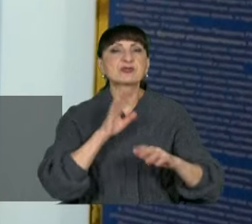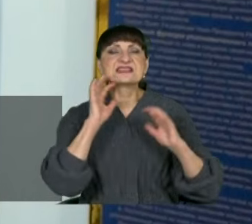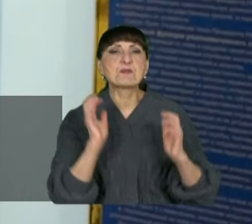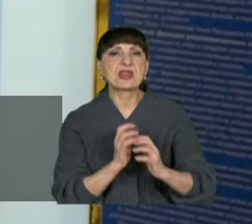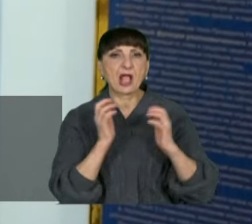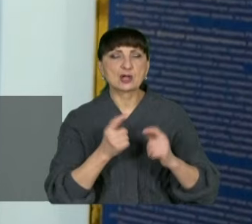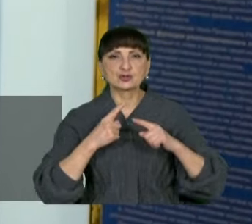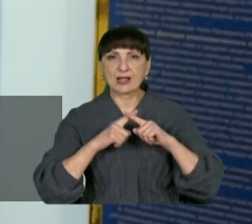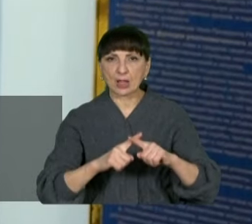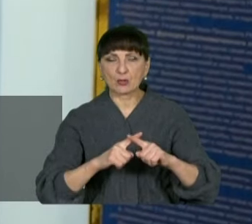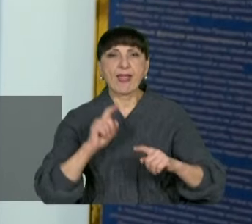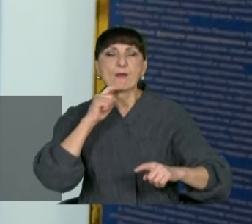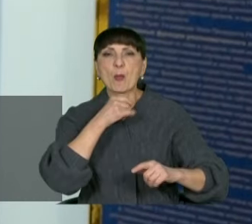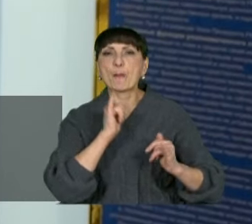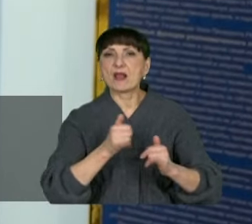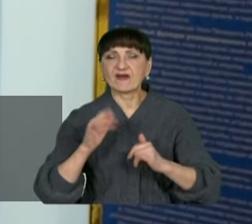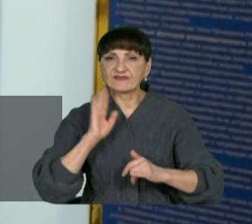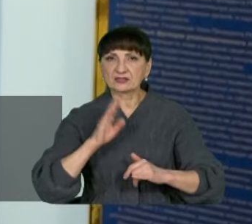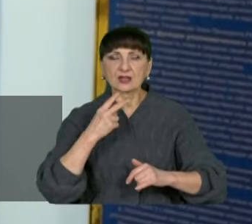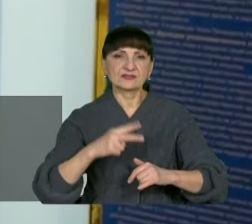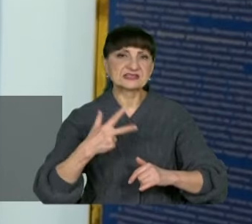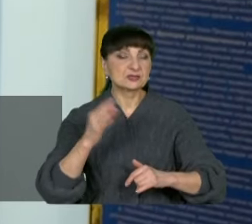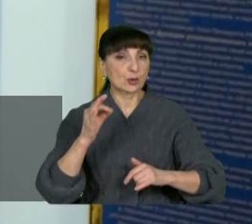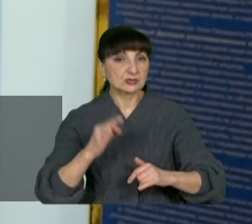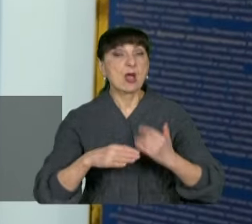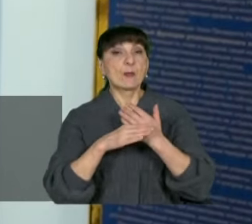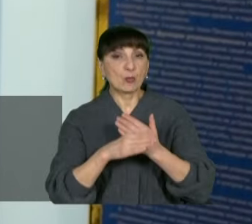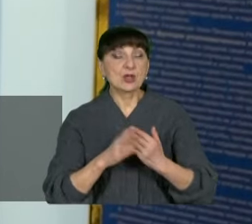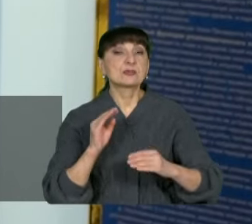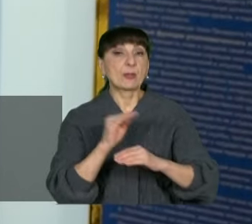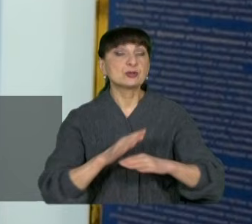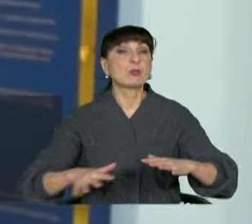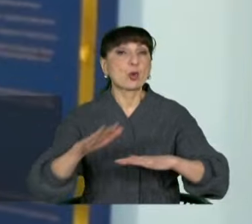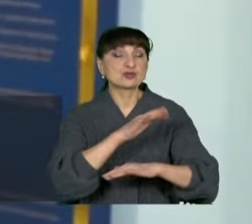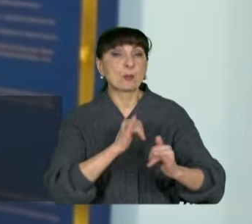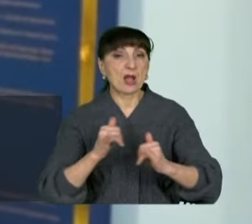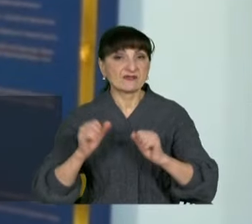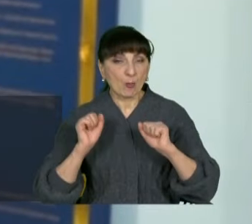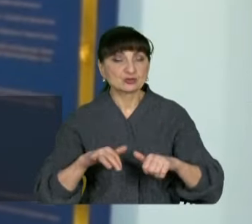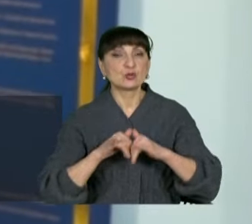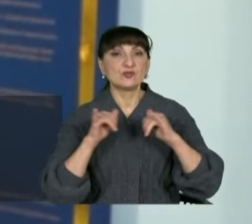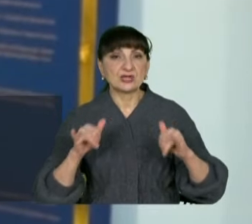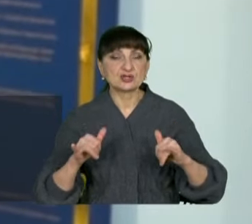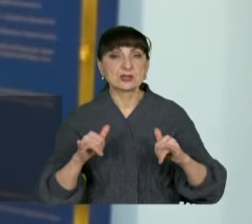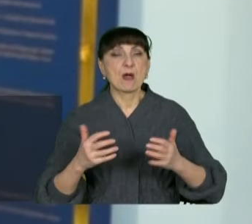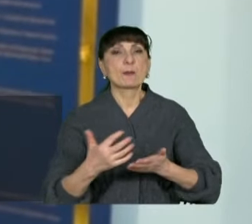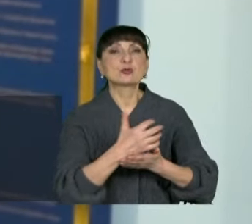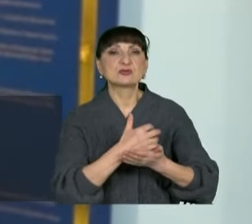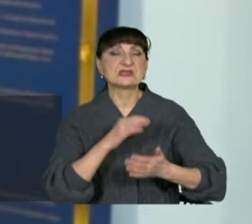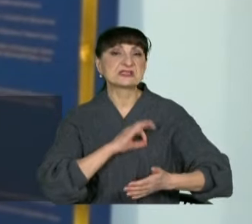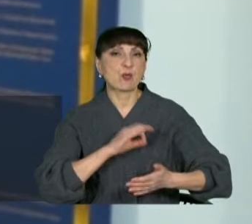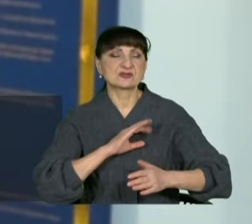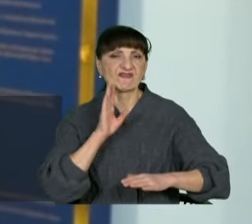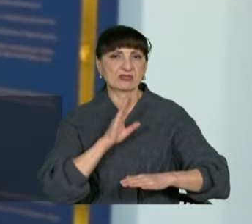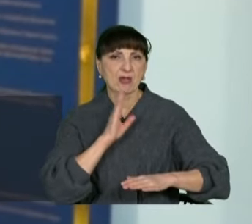технологий, экономия поливной воды на 20-30% позволит ввести дополнительные площади полива и увеличить продуктивность использования